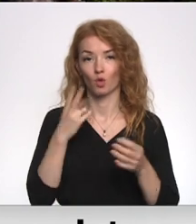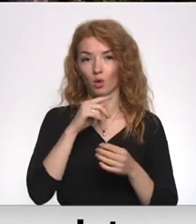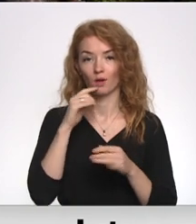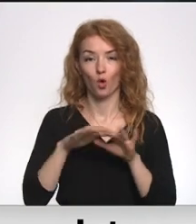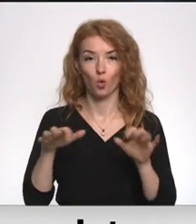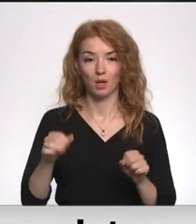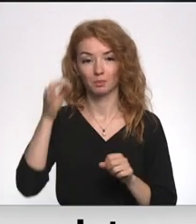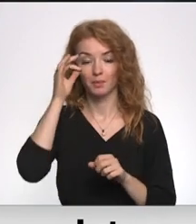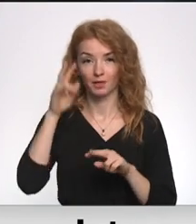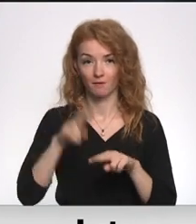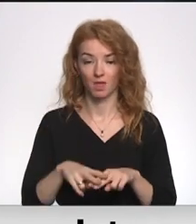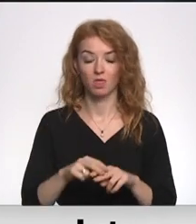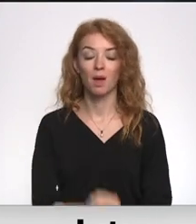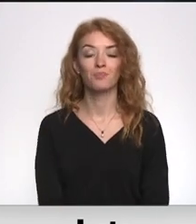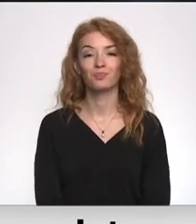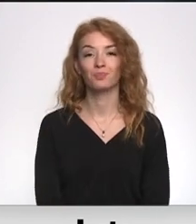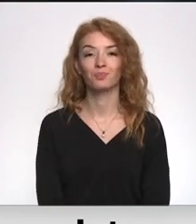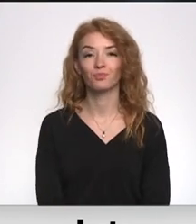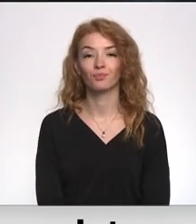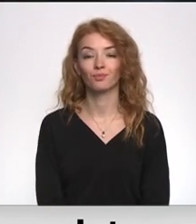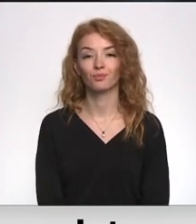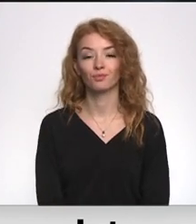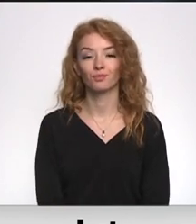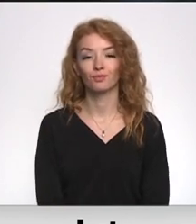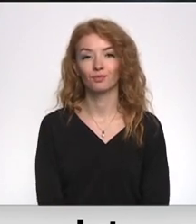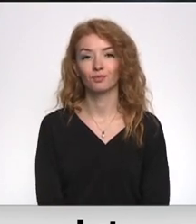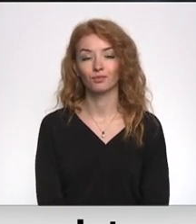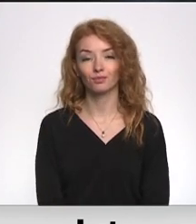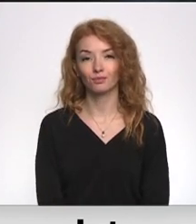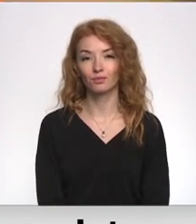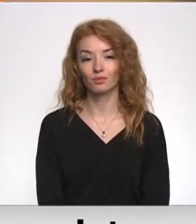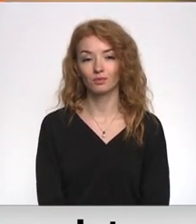piemiņas vieta. Ausma sprukta Kozule Arvis Gailums, Latgales reģionālā televīzija.